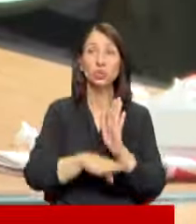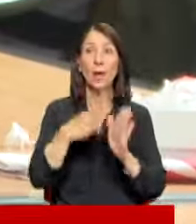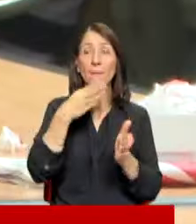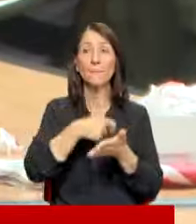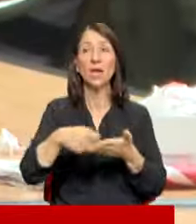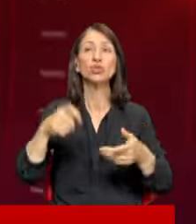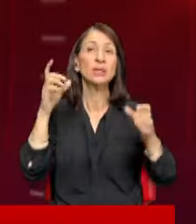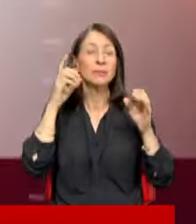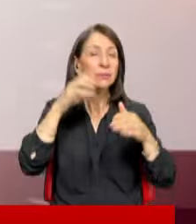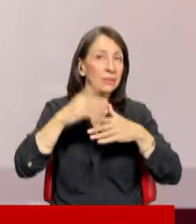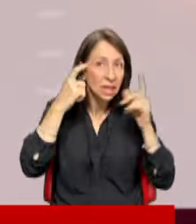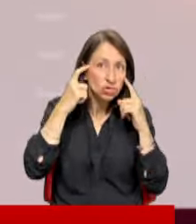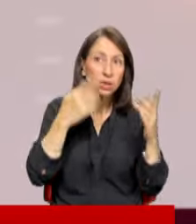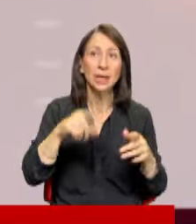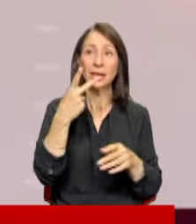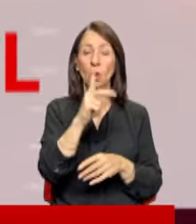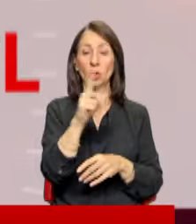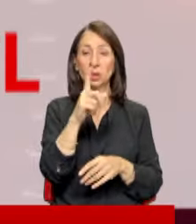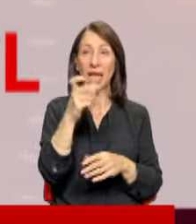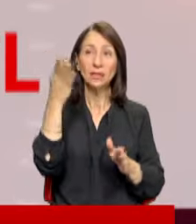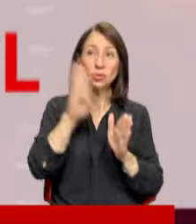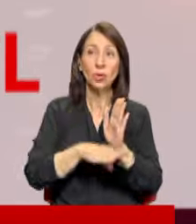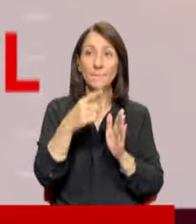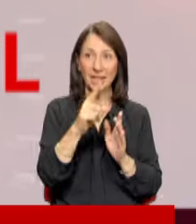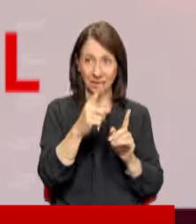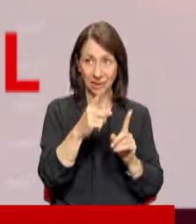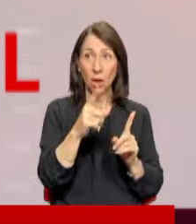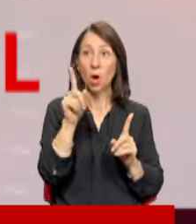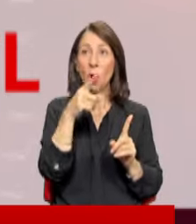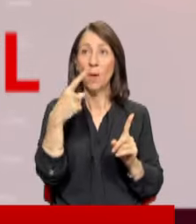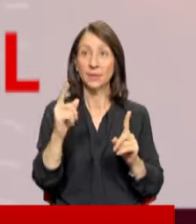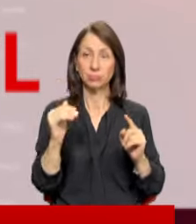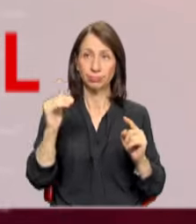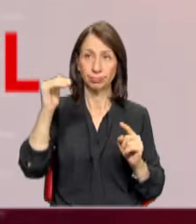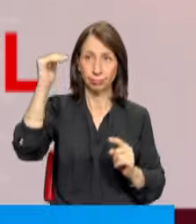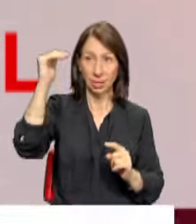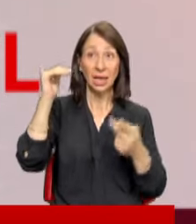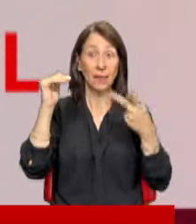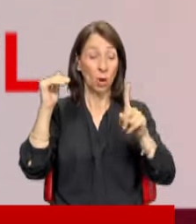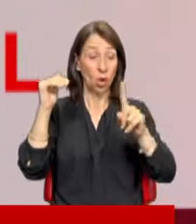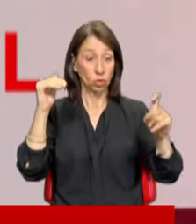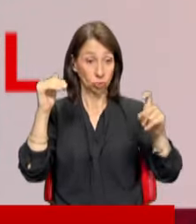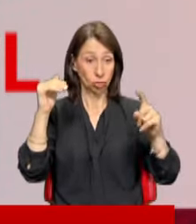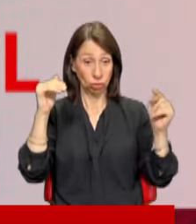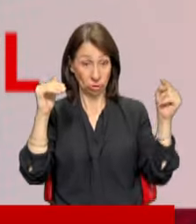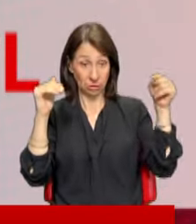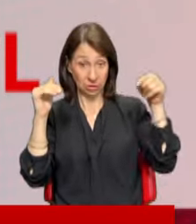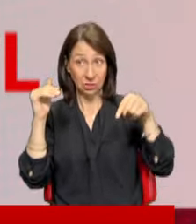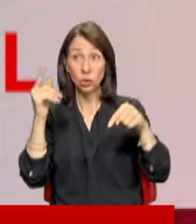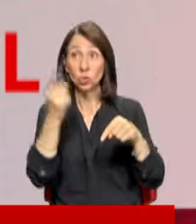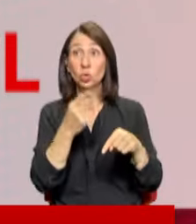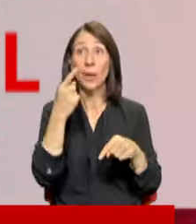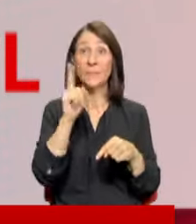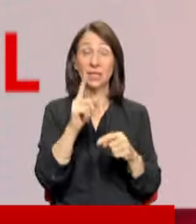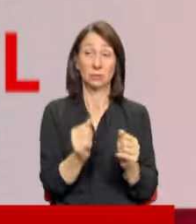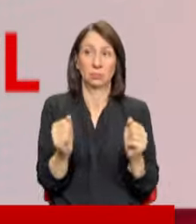emekli maaşıyla tanıştı 2019'da en düşük emekli aylığı 1.000 lirayken 10.000 liraya kadar çıkmış 2019'dan bu yana geldiği seviye %